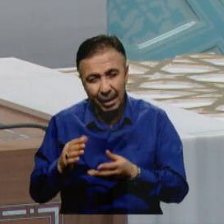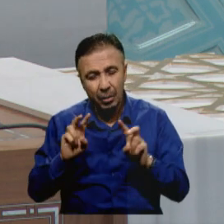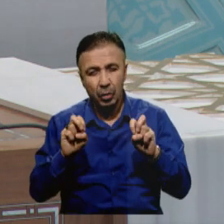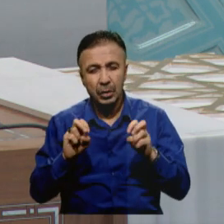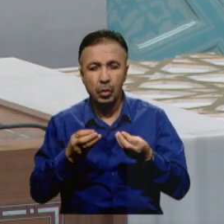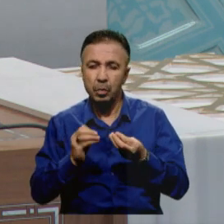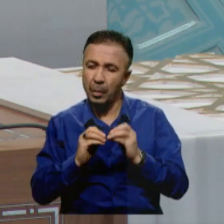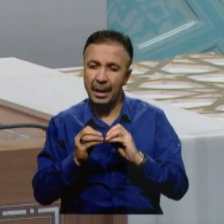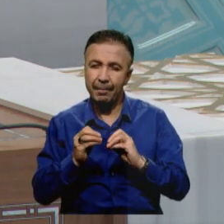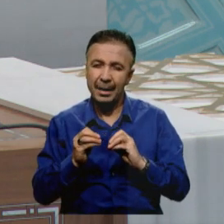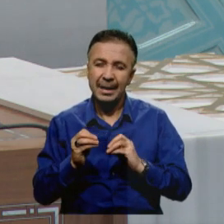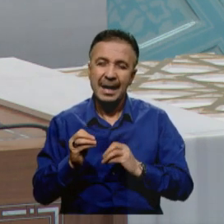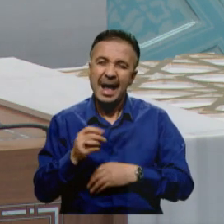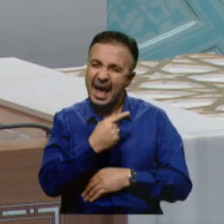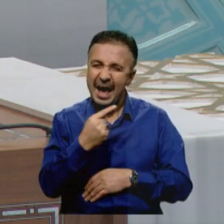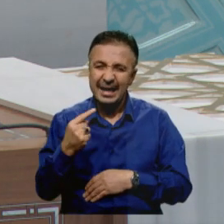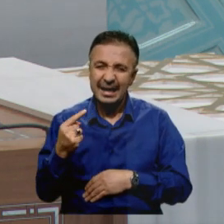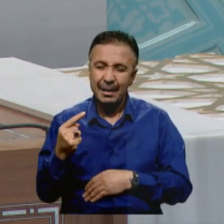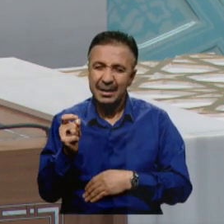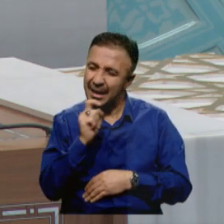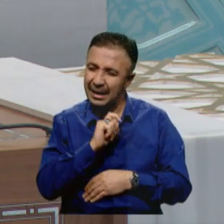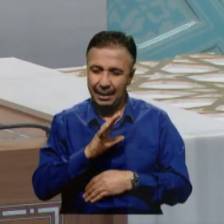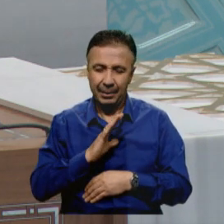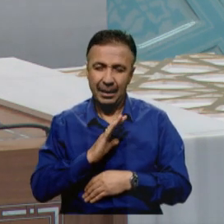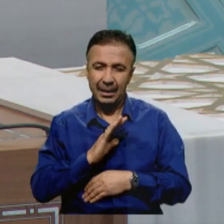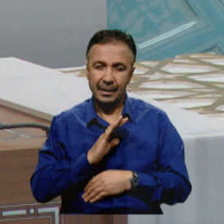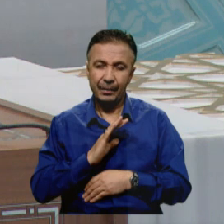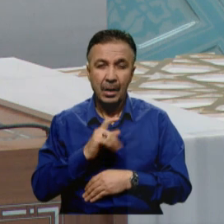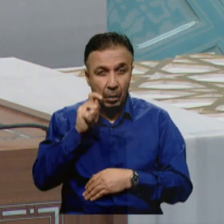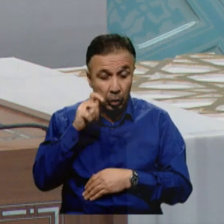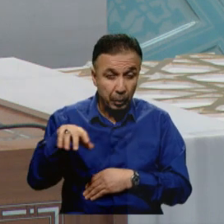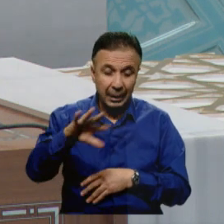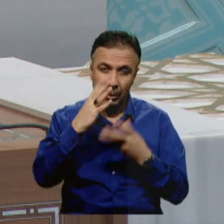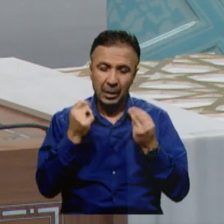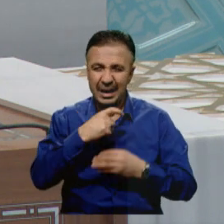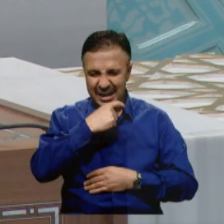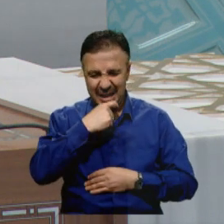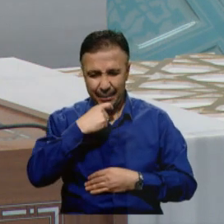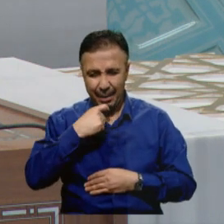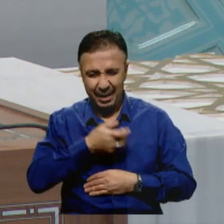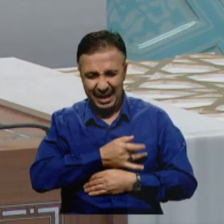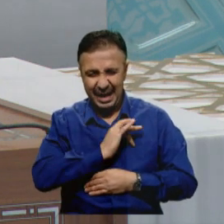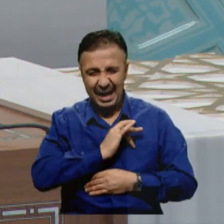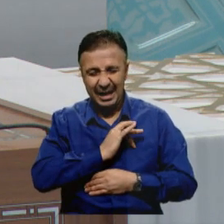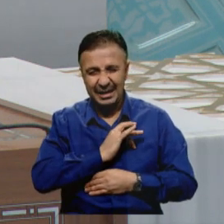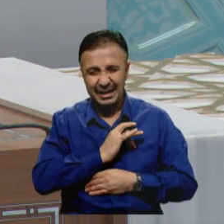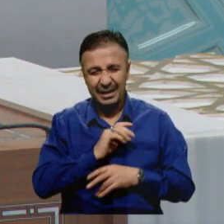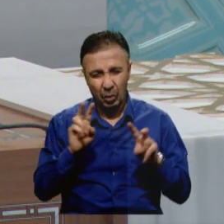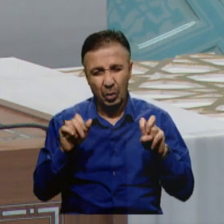sıkıntılarımız, noksanlarımız var. Müslümanlar olarak samimiyet ve ihlas noktasında zaafımız